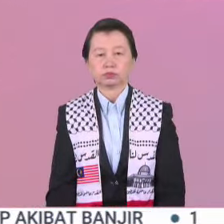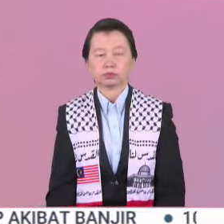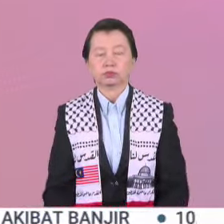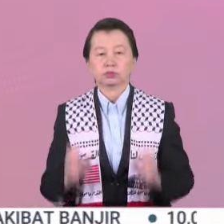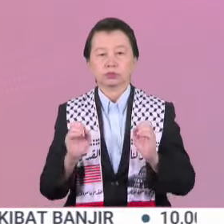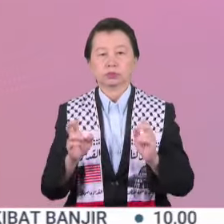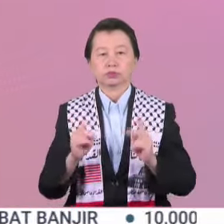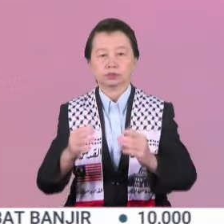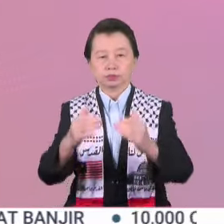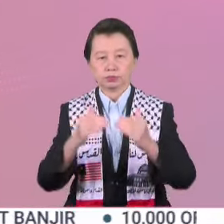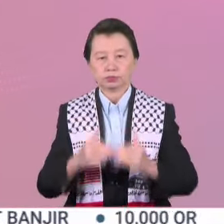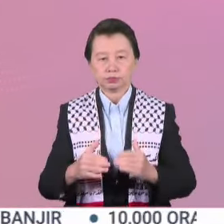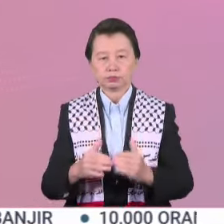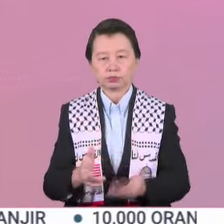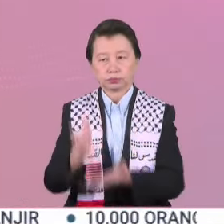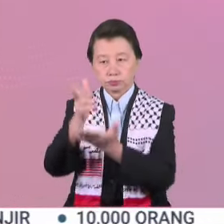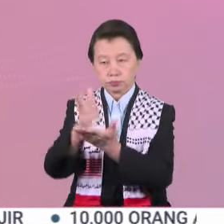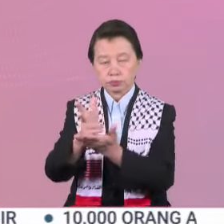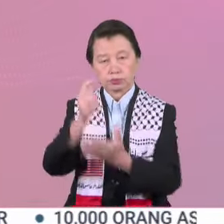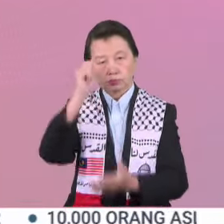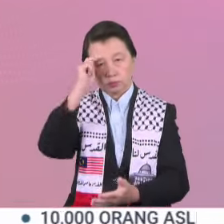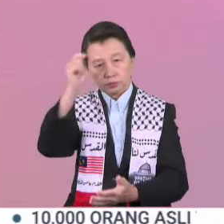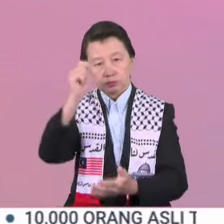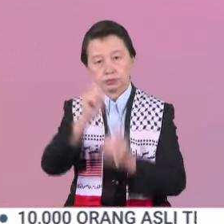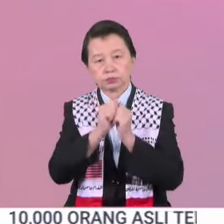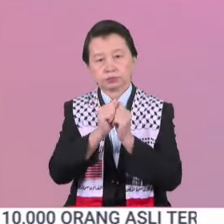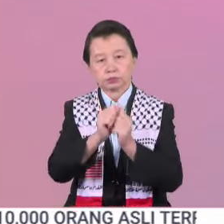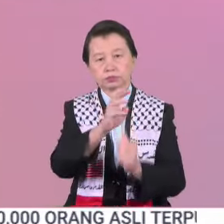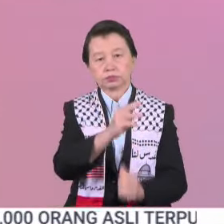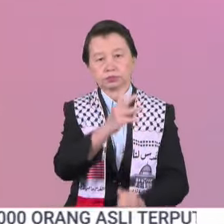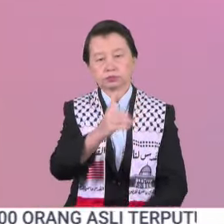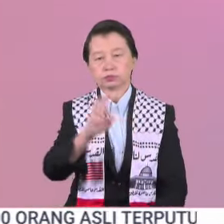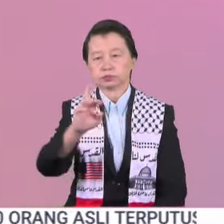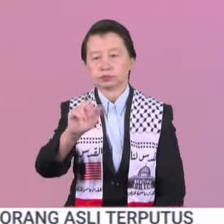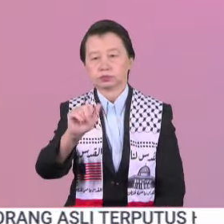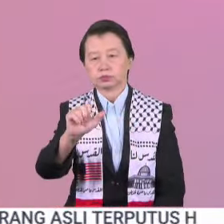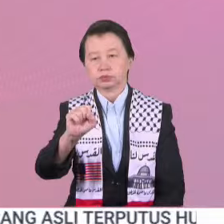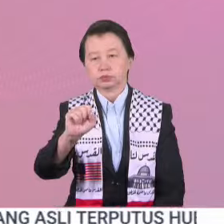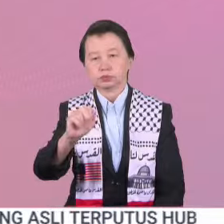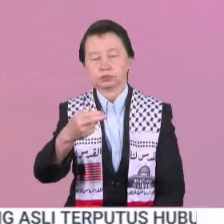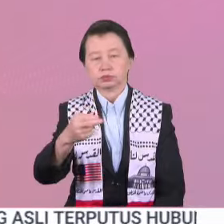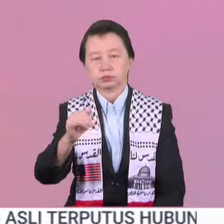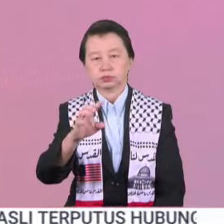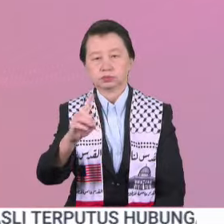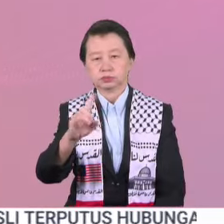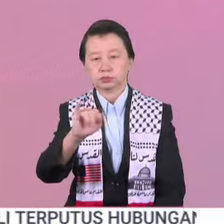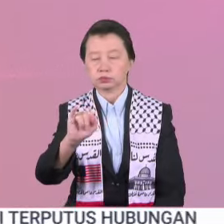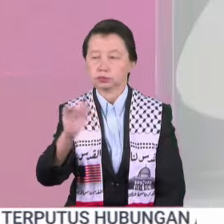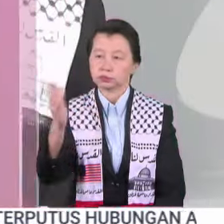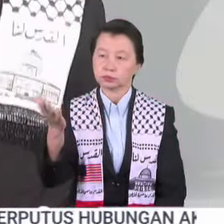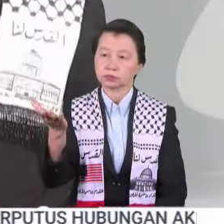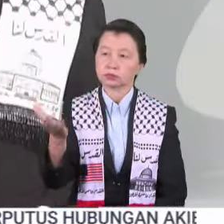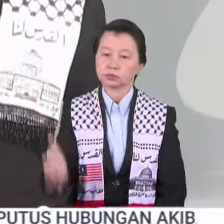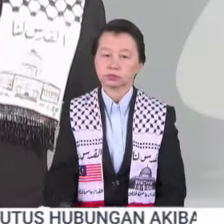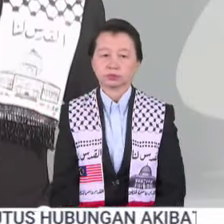baik saudara seterusnya kita berlintas langsung ke Terengganu bersama Mohamad rashidi Mohamad Isa silakan